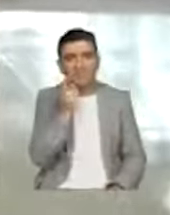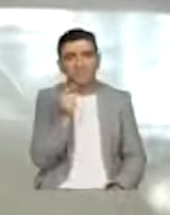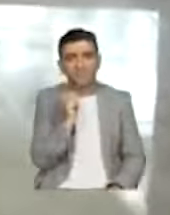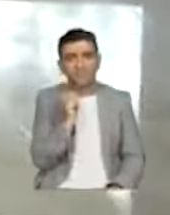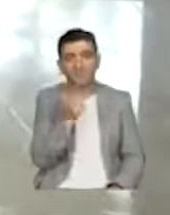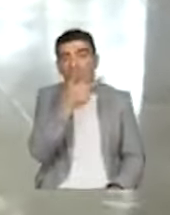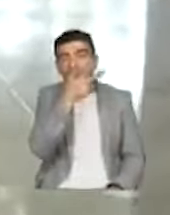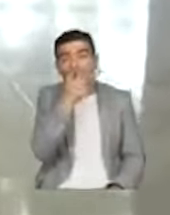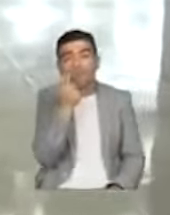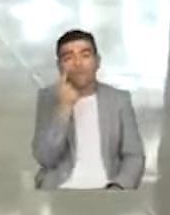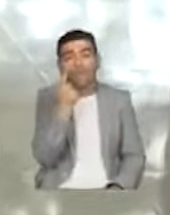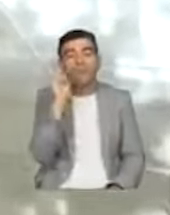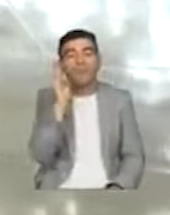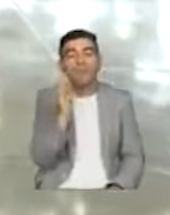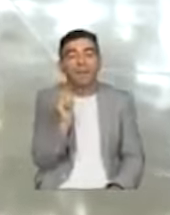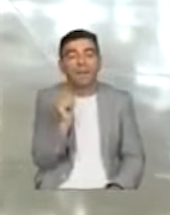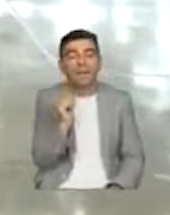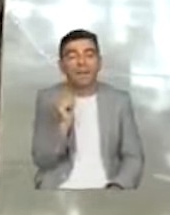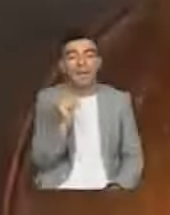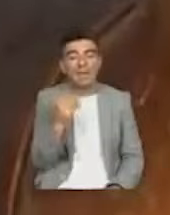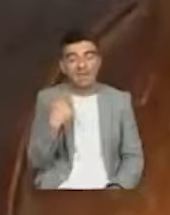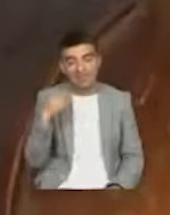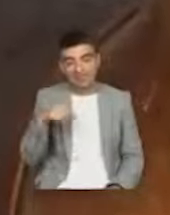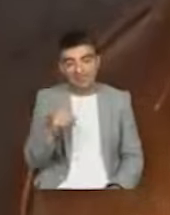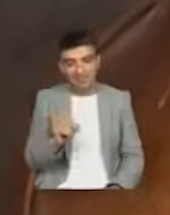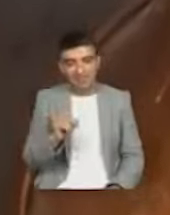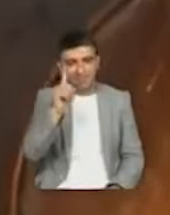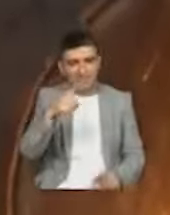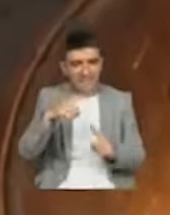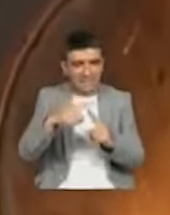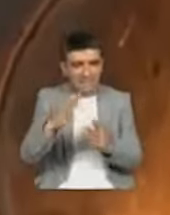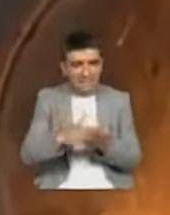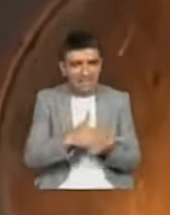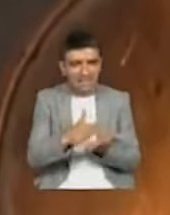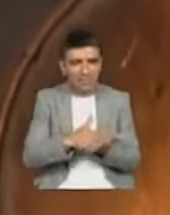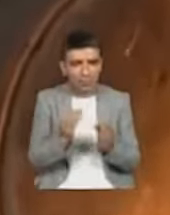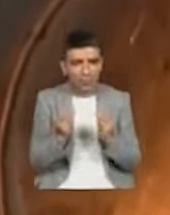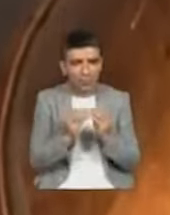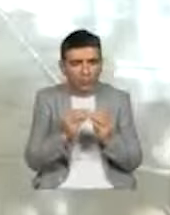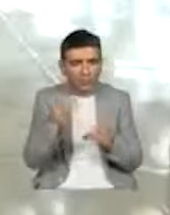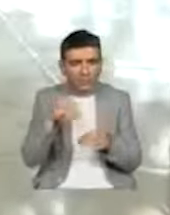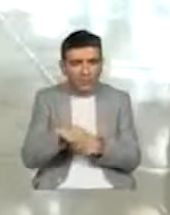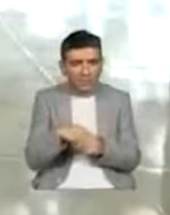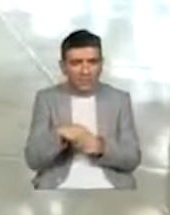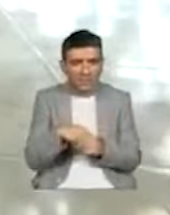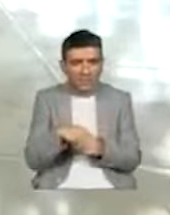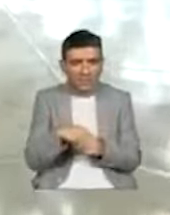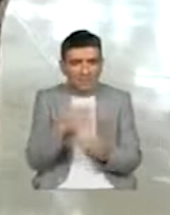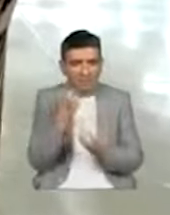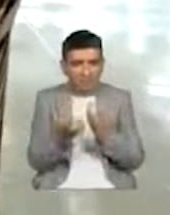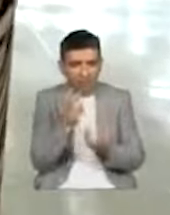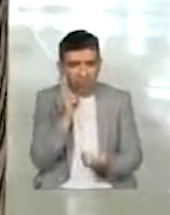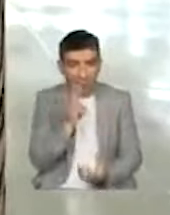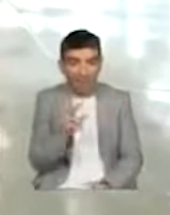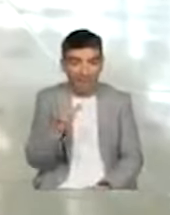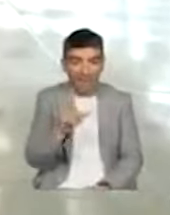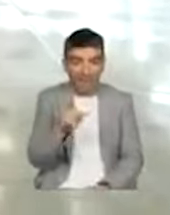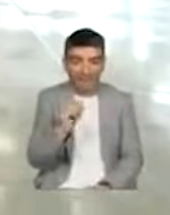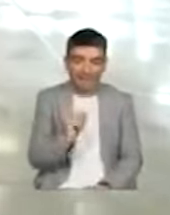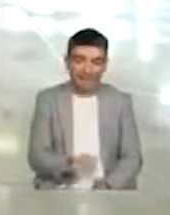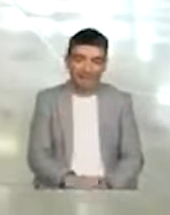bakmayın. Ben şimdi yukarı çıkmam gerekiyor. Çünkü tereyağını yumurtanın içinde kırıp piştiğini görmem